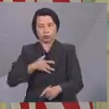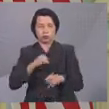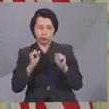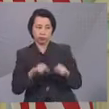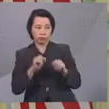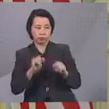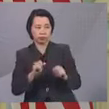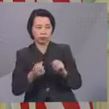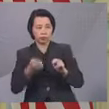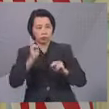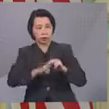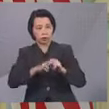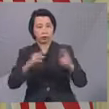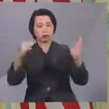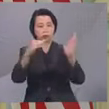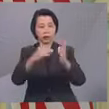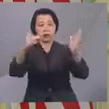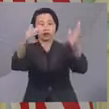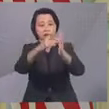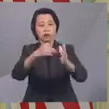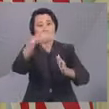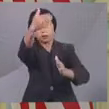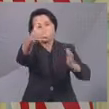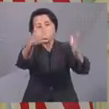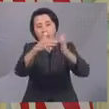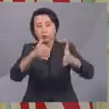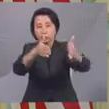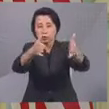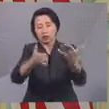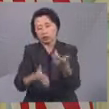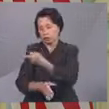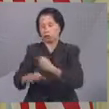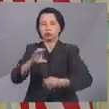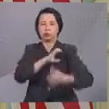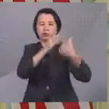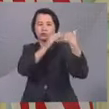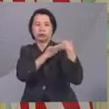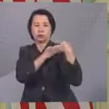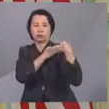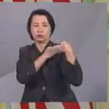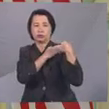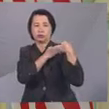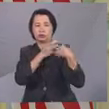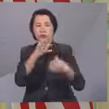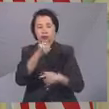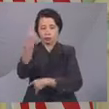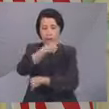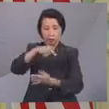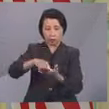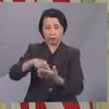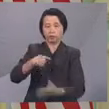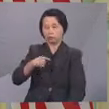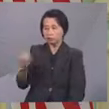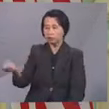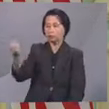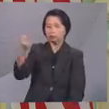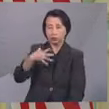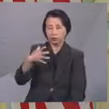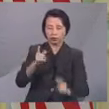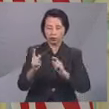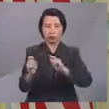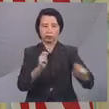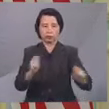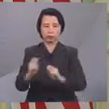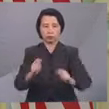perlu menambahkan sekatan jalan raya, tambahkan sekatan jalan raya. Dan hari ini saya dipahamkan